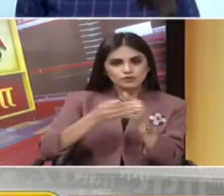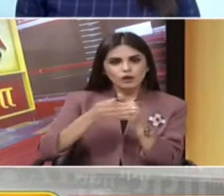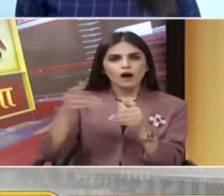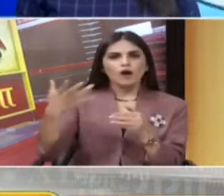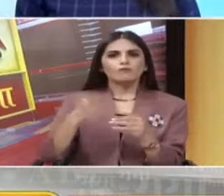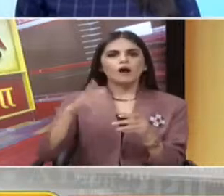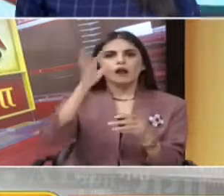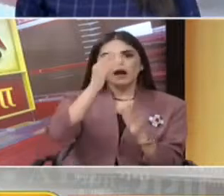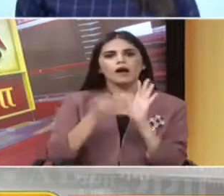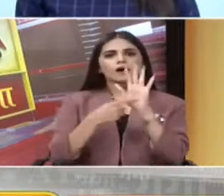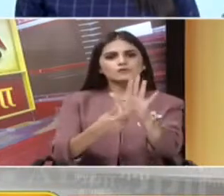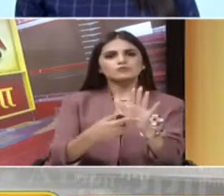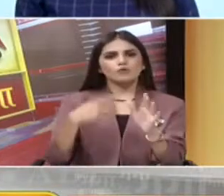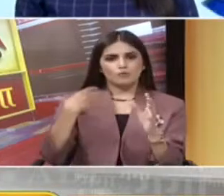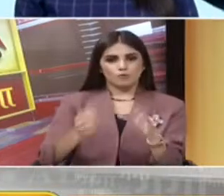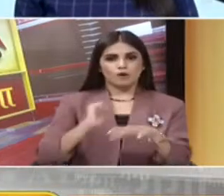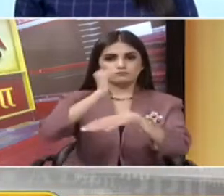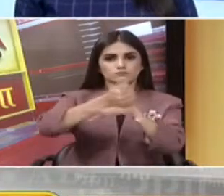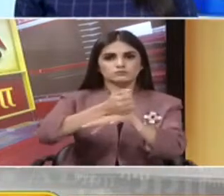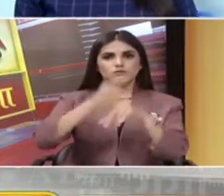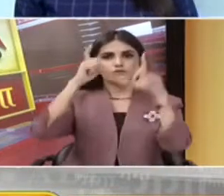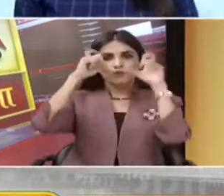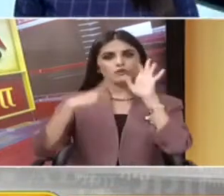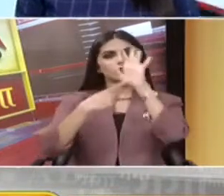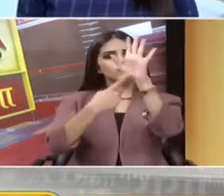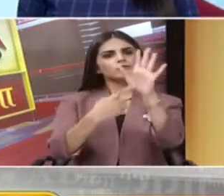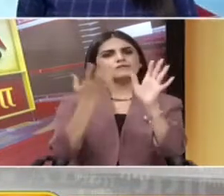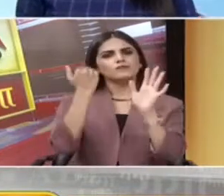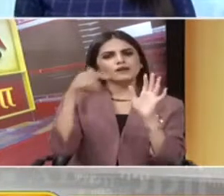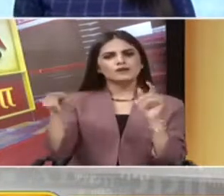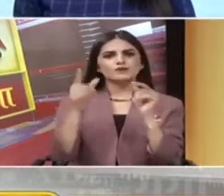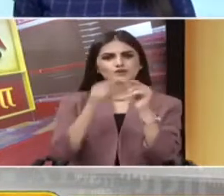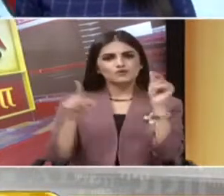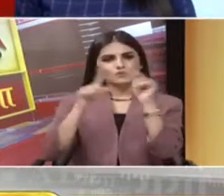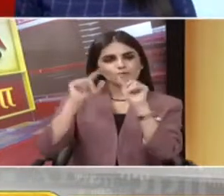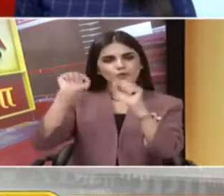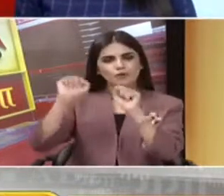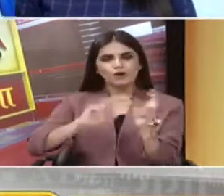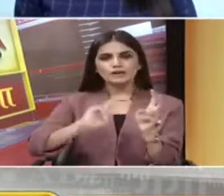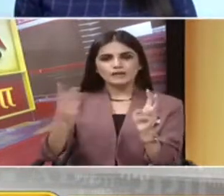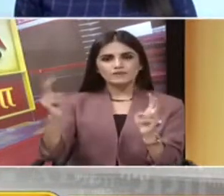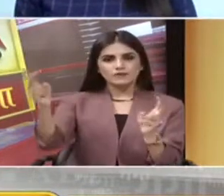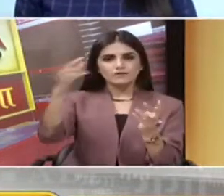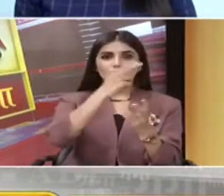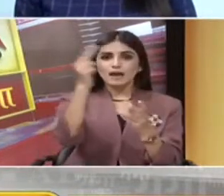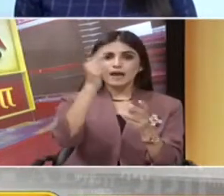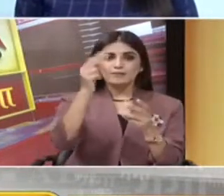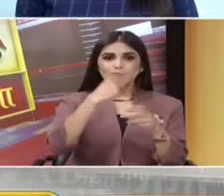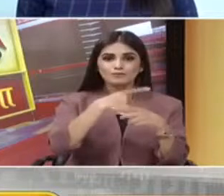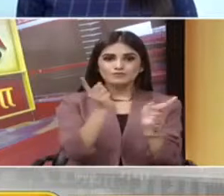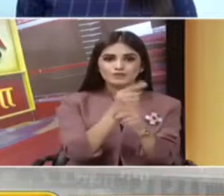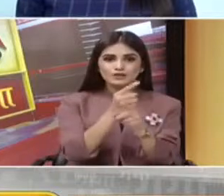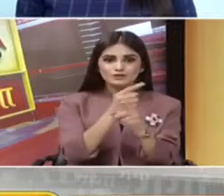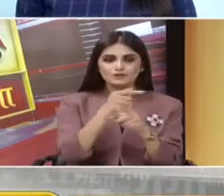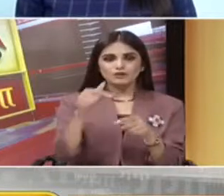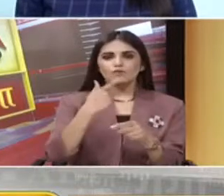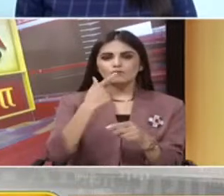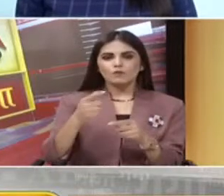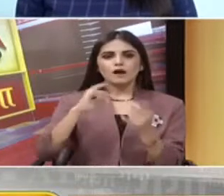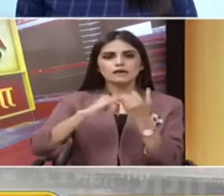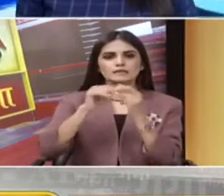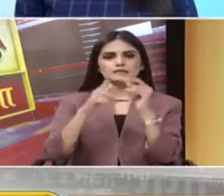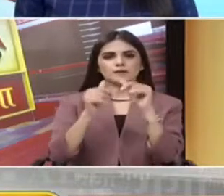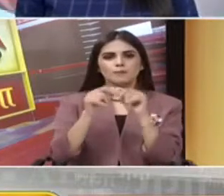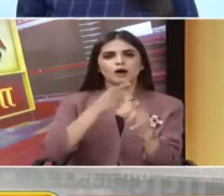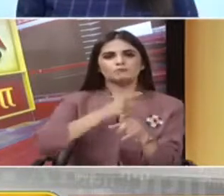सपा ब्राह्मणों का हितैषी क्यों बन रही है यही नहीं उन्होंने यूपी में बदले जगहों के नामों पर भी सपा पर